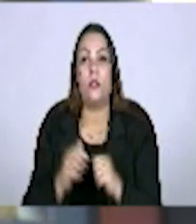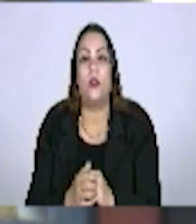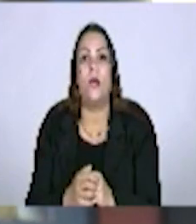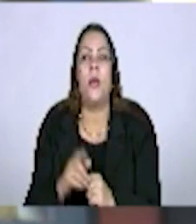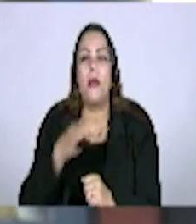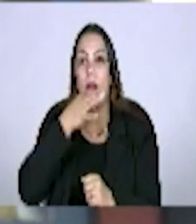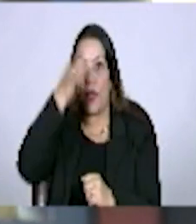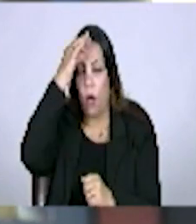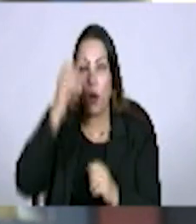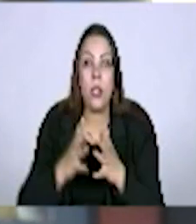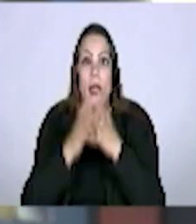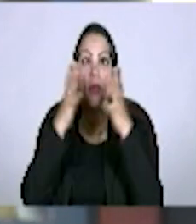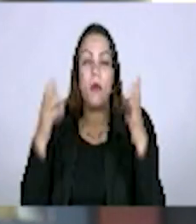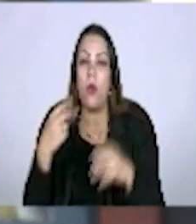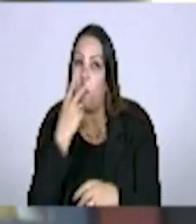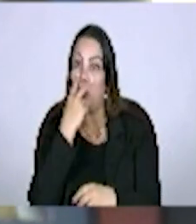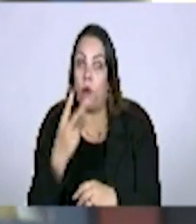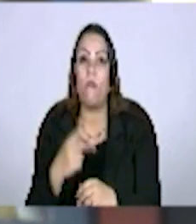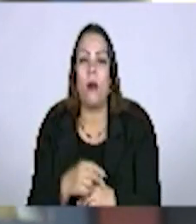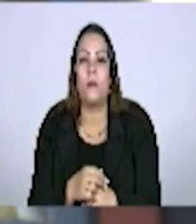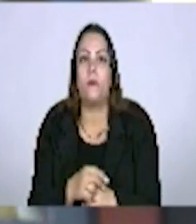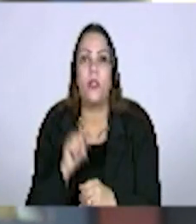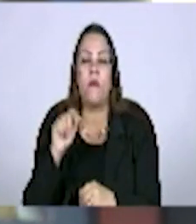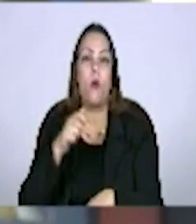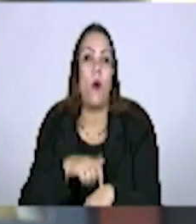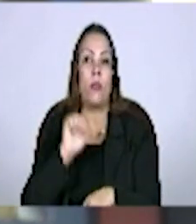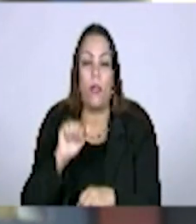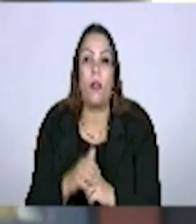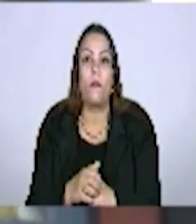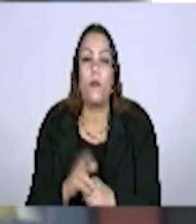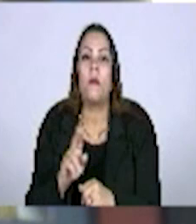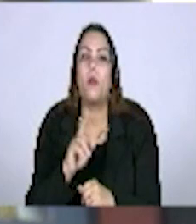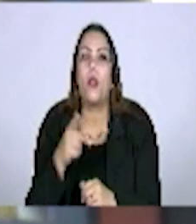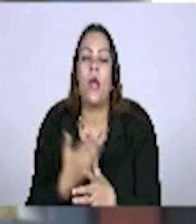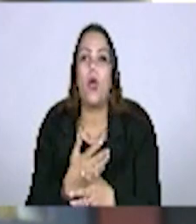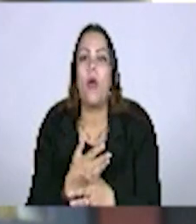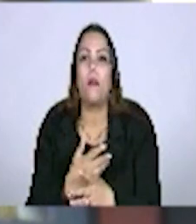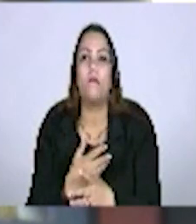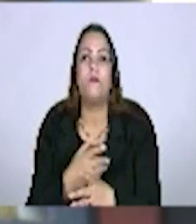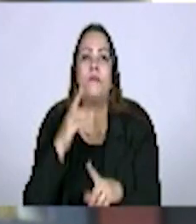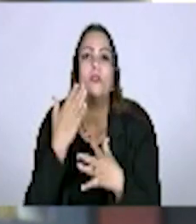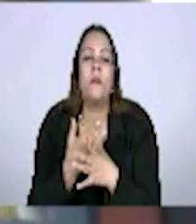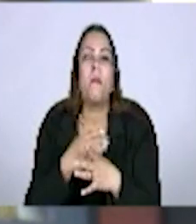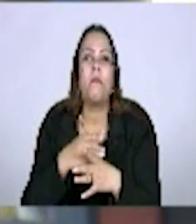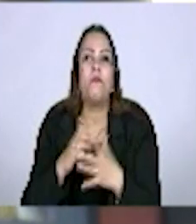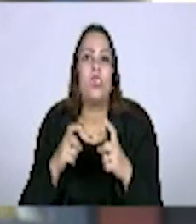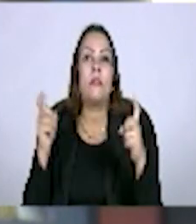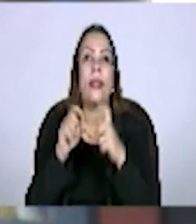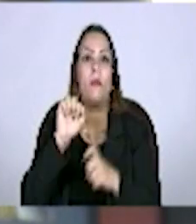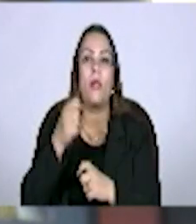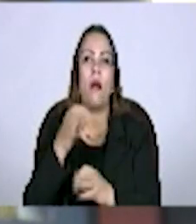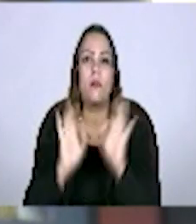من العناوين الكبيره جدا اللي احنا بنتفرج عليها الفتره دي هي مساله معركتها لضبط الاسعار